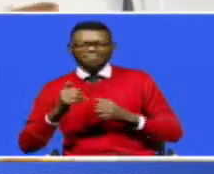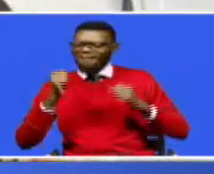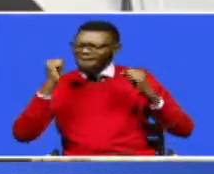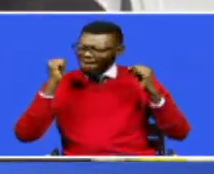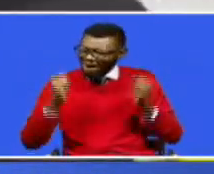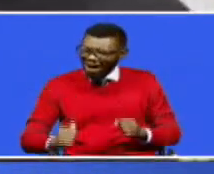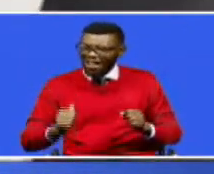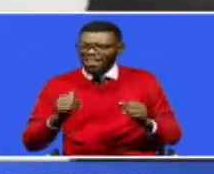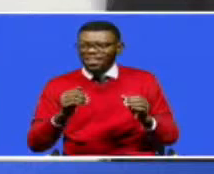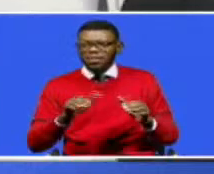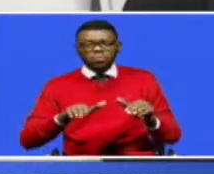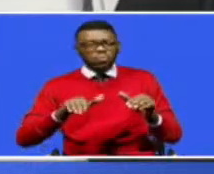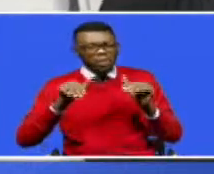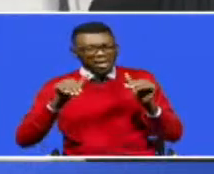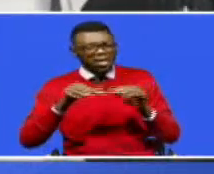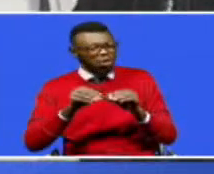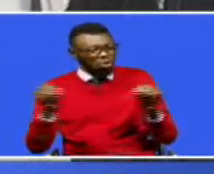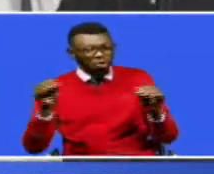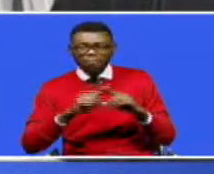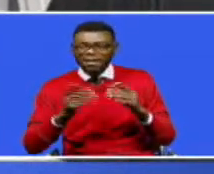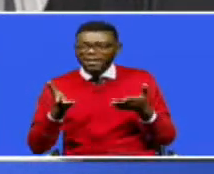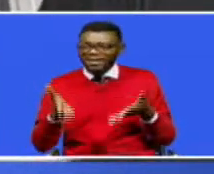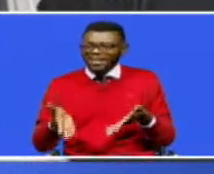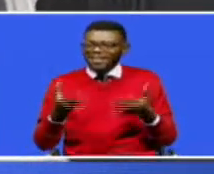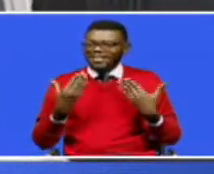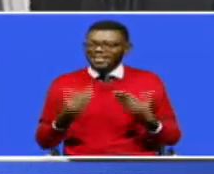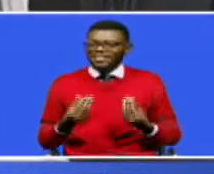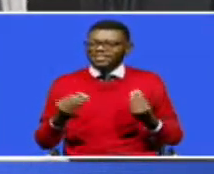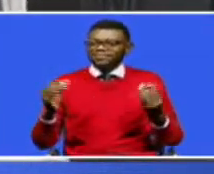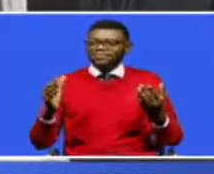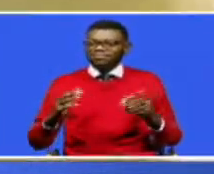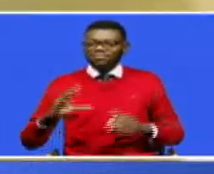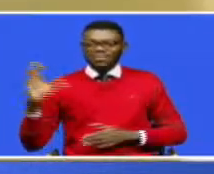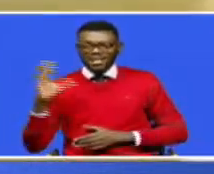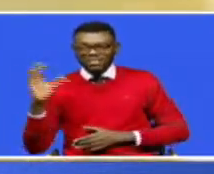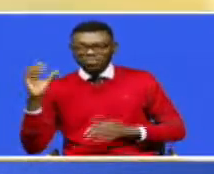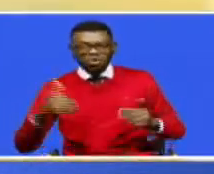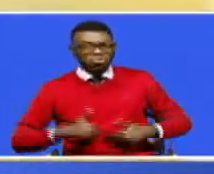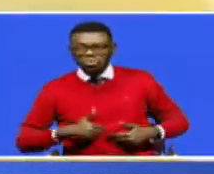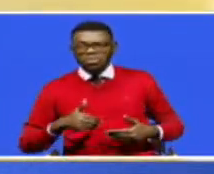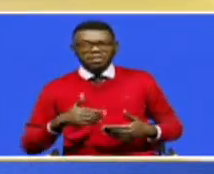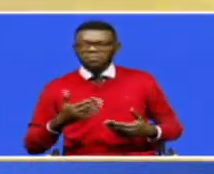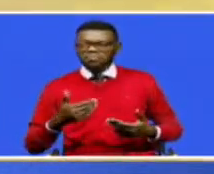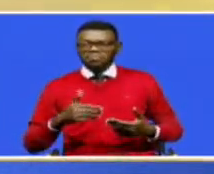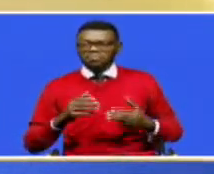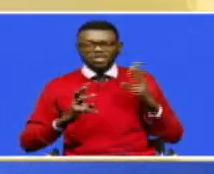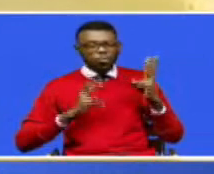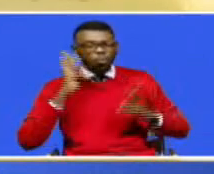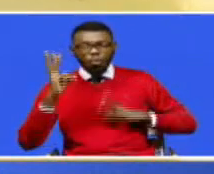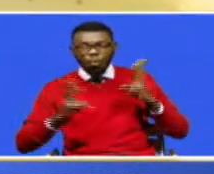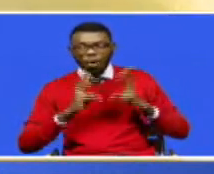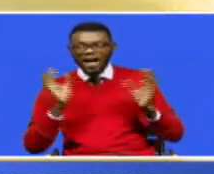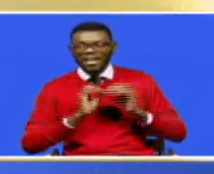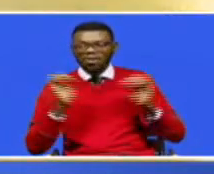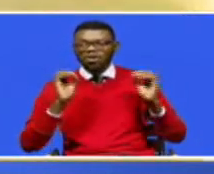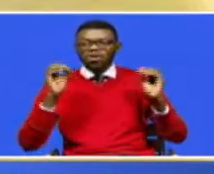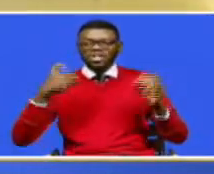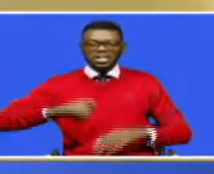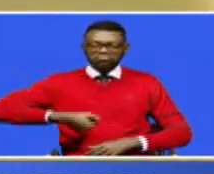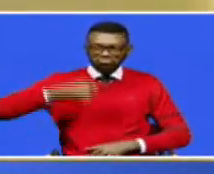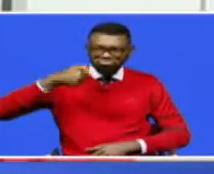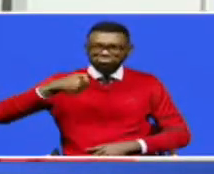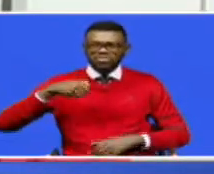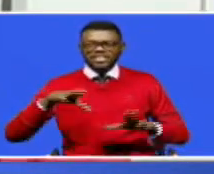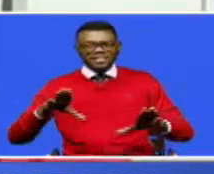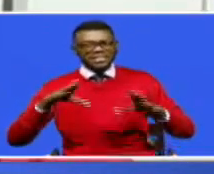ingine. Hata hivyo, wateja wao ambao wengi ni vijana hawajali wala kubali taratibu na vibuyu